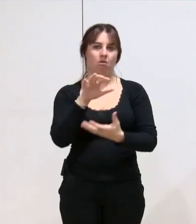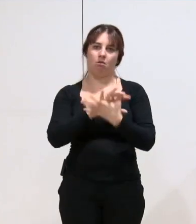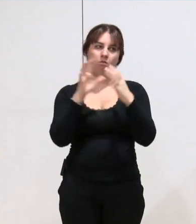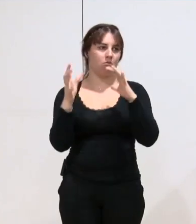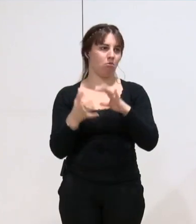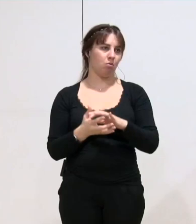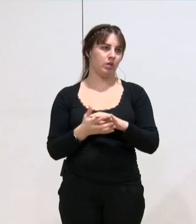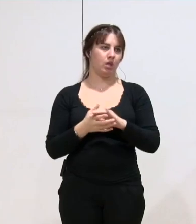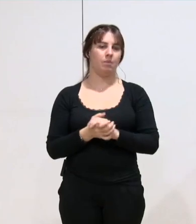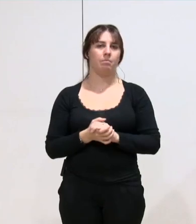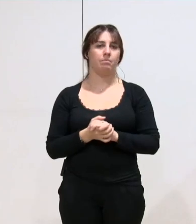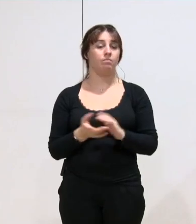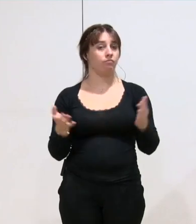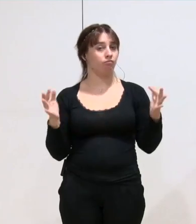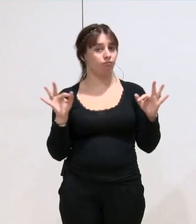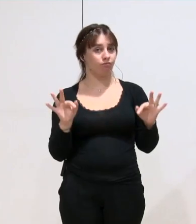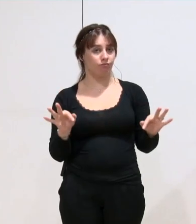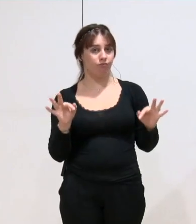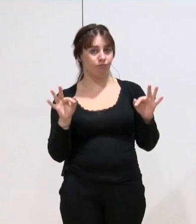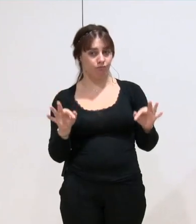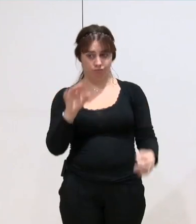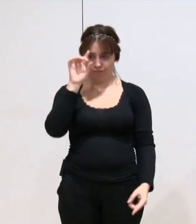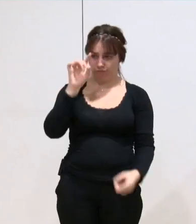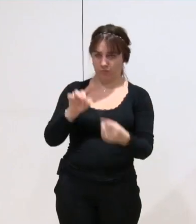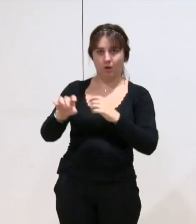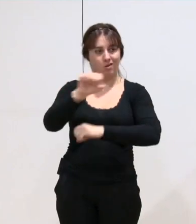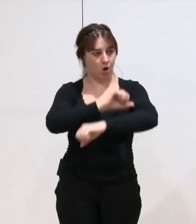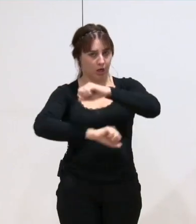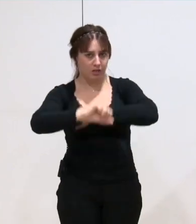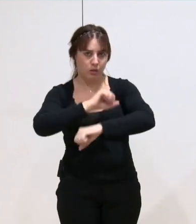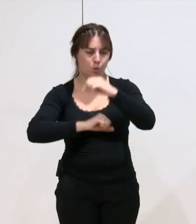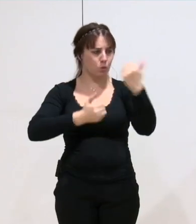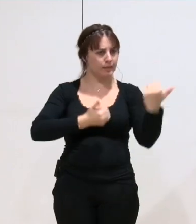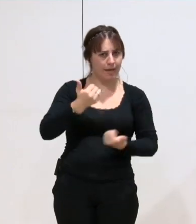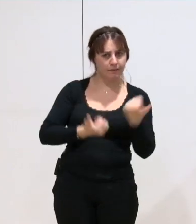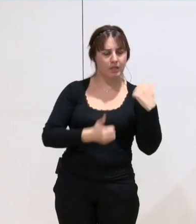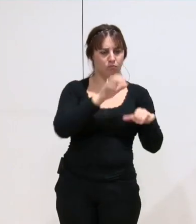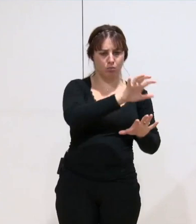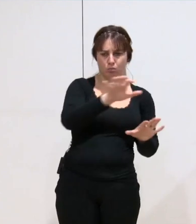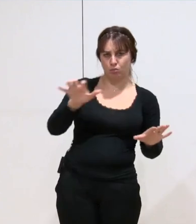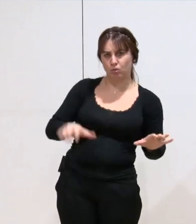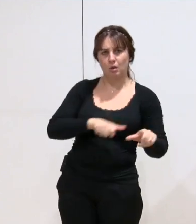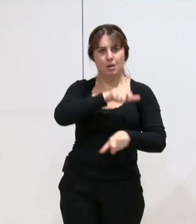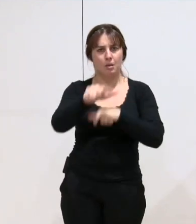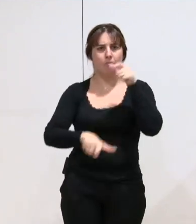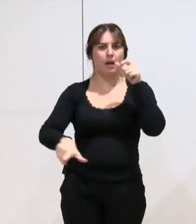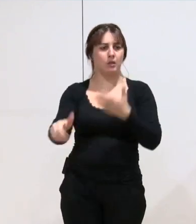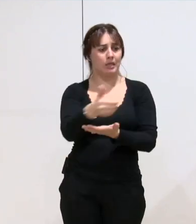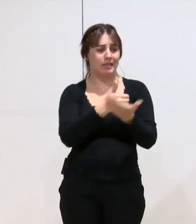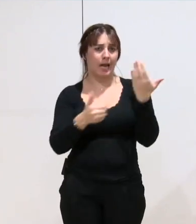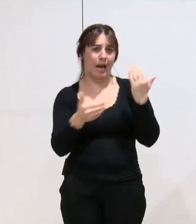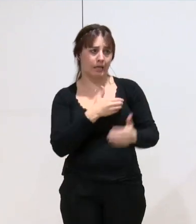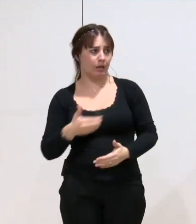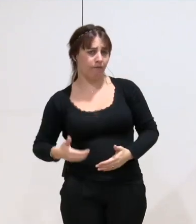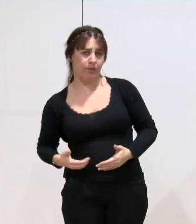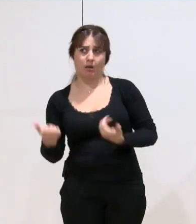sur toutes ces questions relatives à l'organisation des services et du personnel, on s'abstiendra